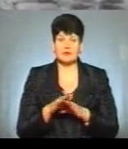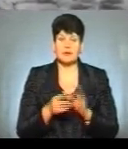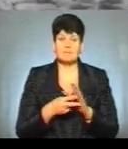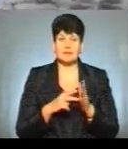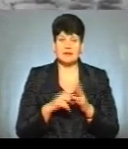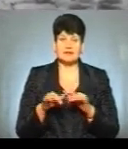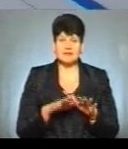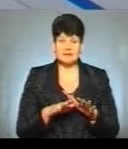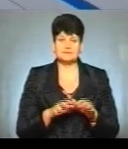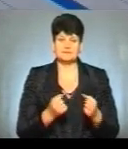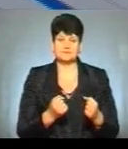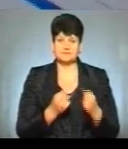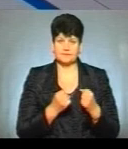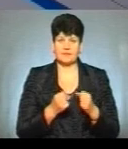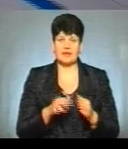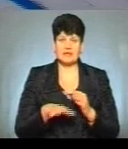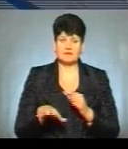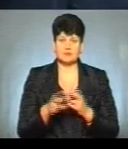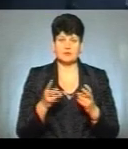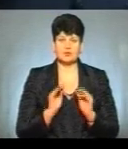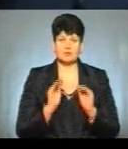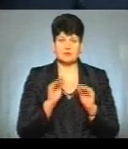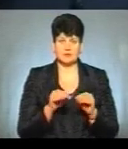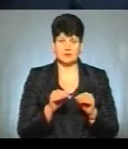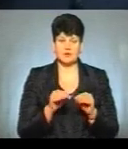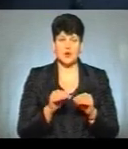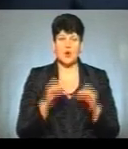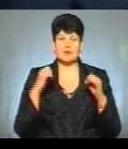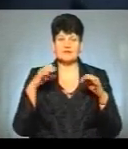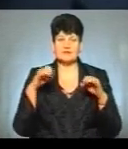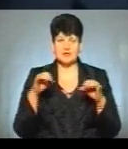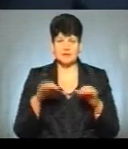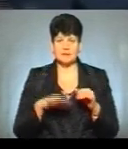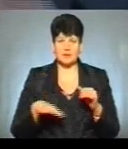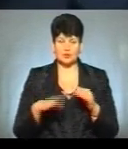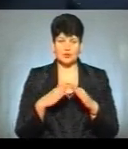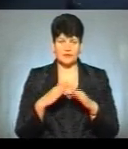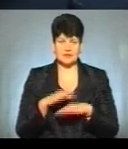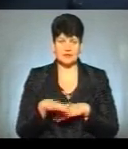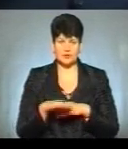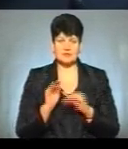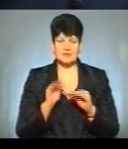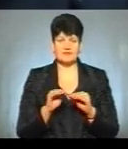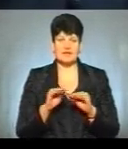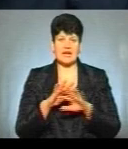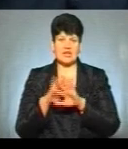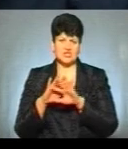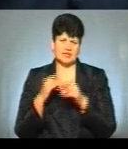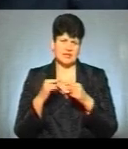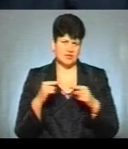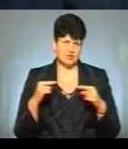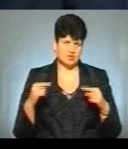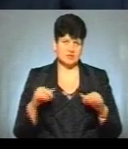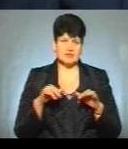дій «Безпечний двір». Тобто, потрібно було встановити додаткове освітлення на прибудинковій території, встановити рішітки та інші заходи,